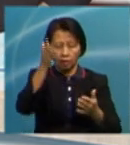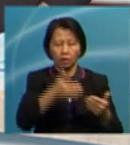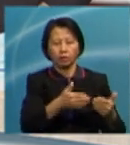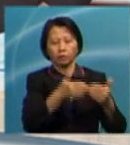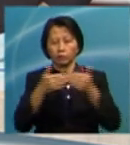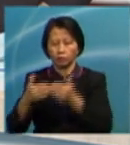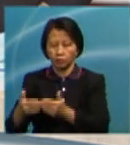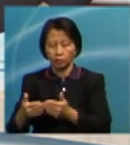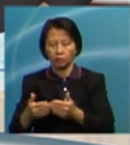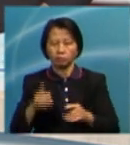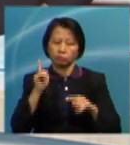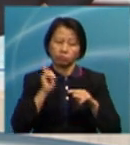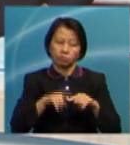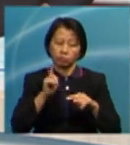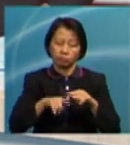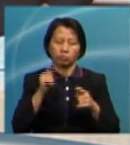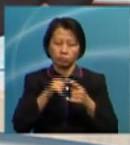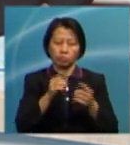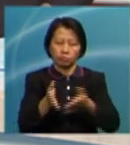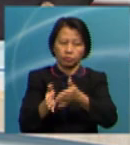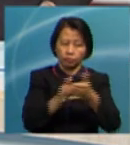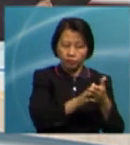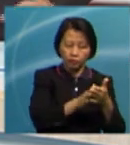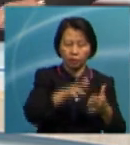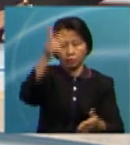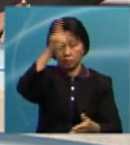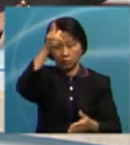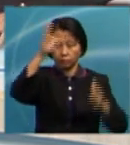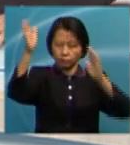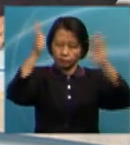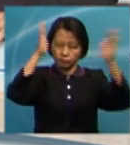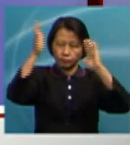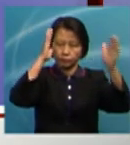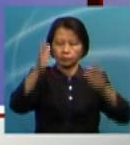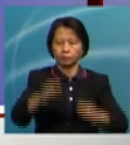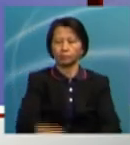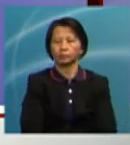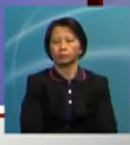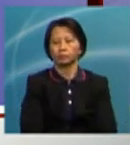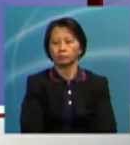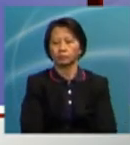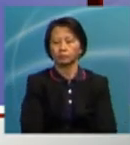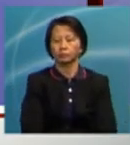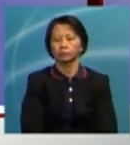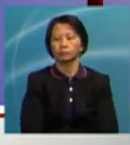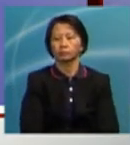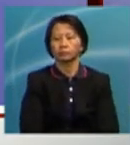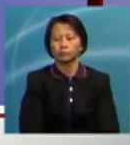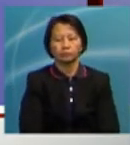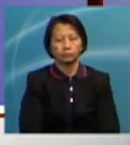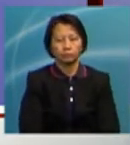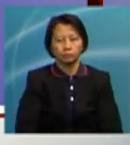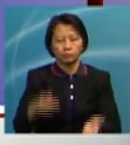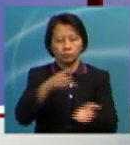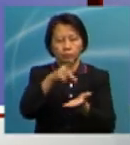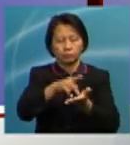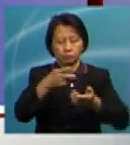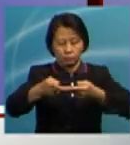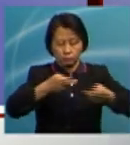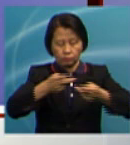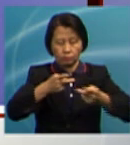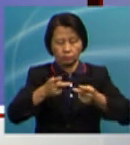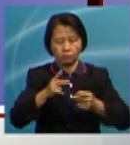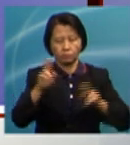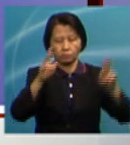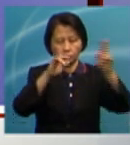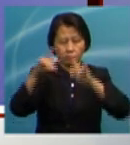bers semula bergantung kepada permintaan Kerajaan Malaysia Dalam pada itu pusat kawalan trafik